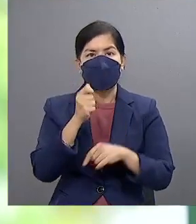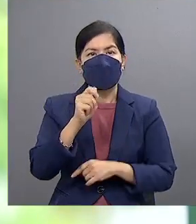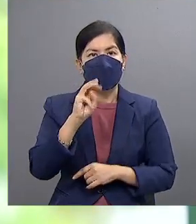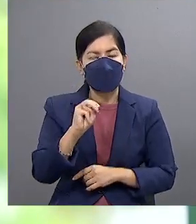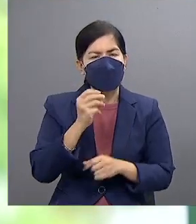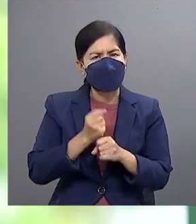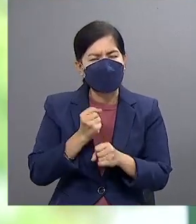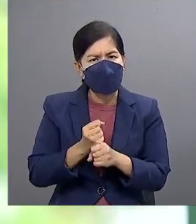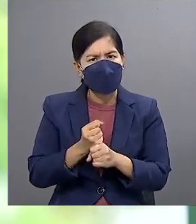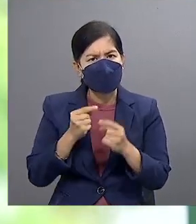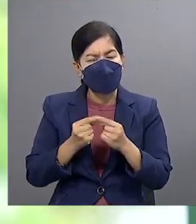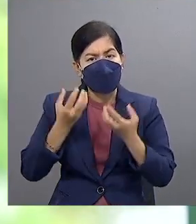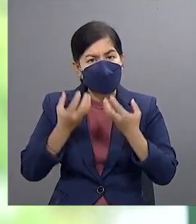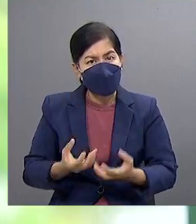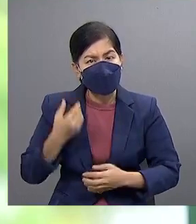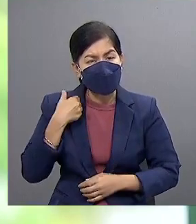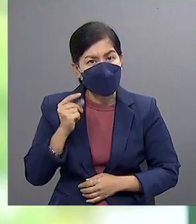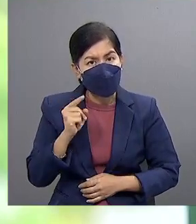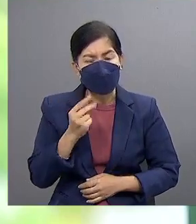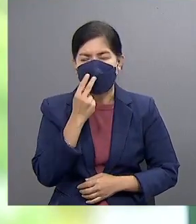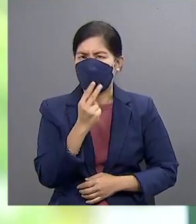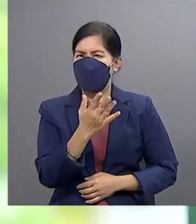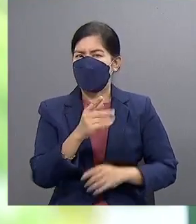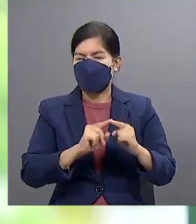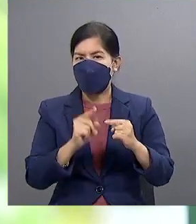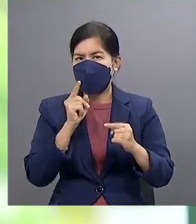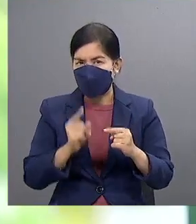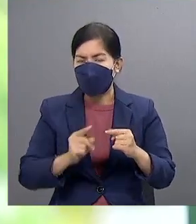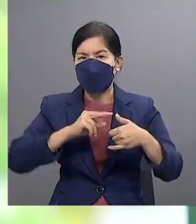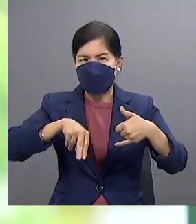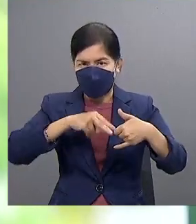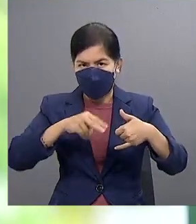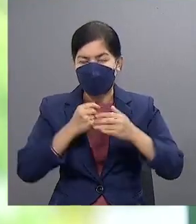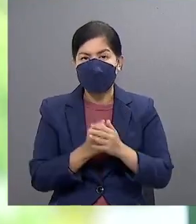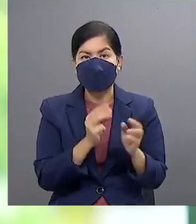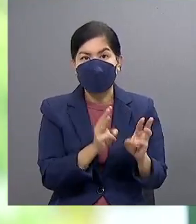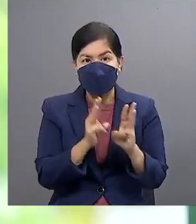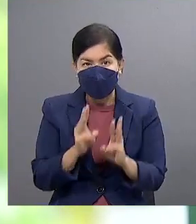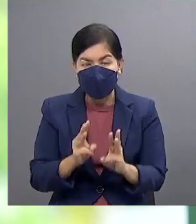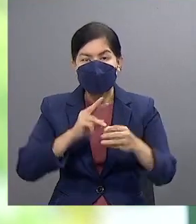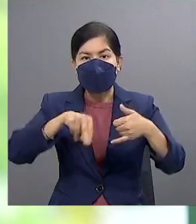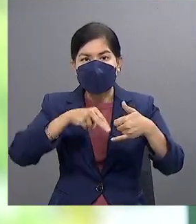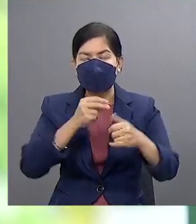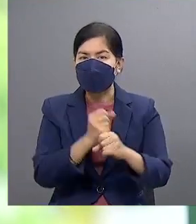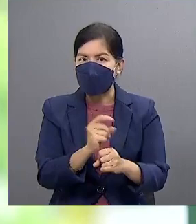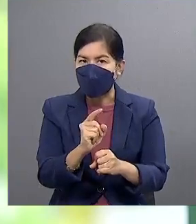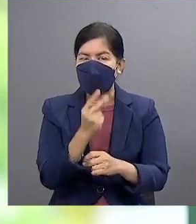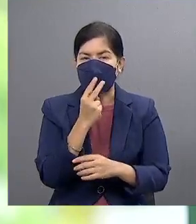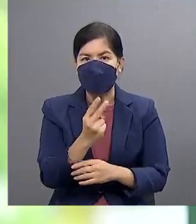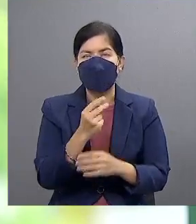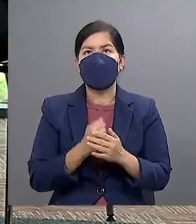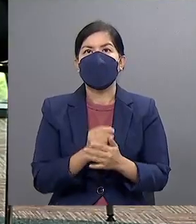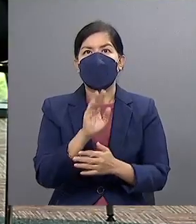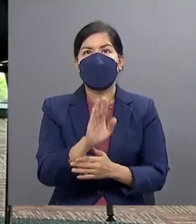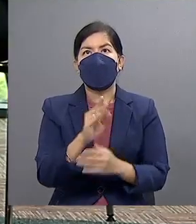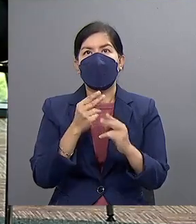เนี่ยครับมองไม่เห็นแต่ว่าจะต้องตรวจดูครับซึ่งวิธีการตรวจนั้นเนี่ย เราจะตรวจดูจากสารที่ต่อมหมวกไตสร้างนั่นคืออะไรฮะเราคุย